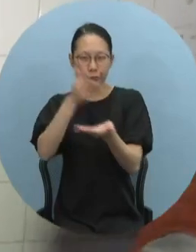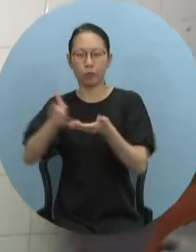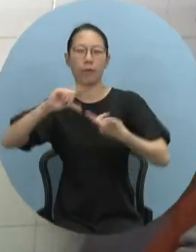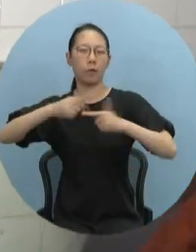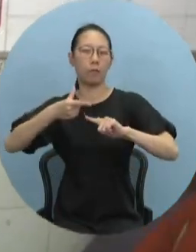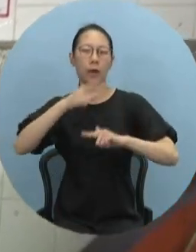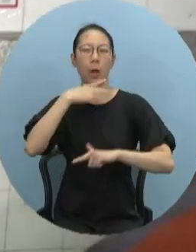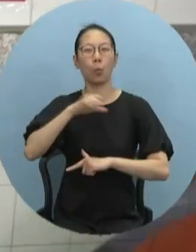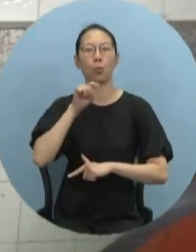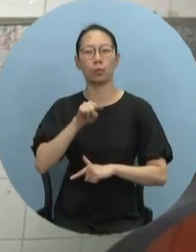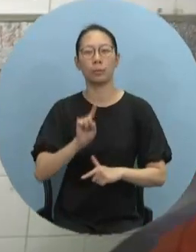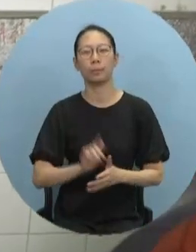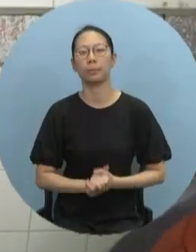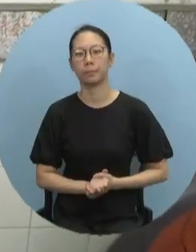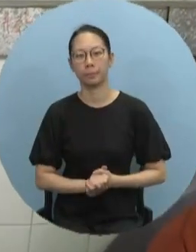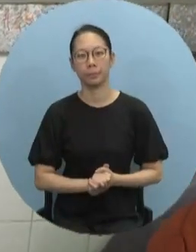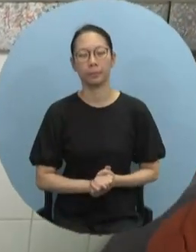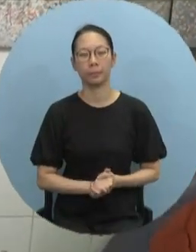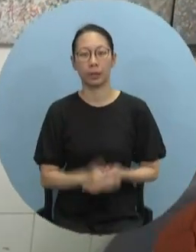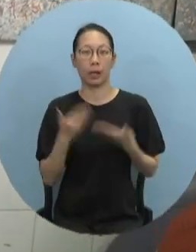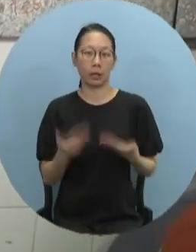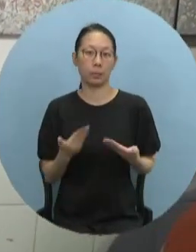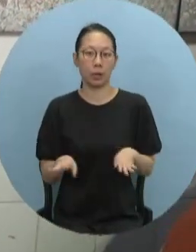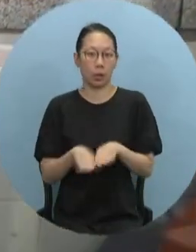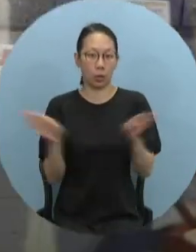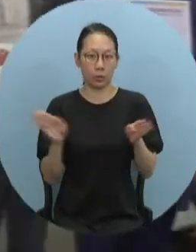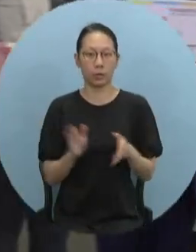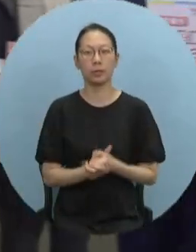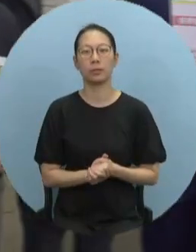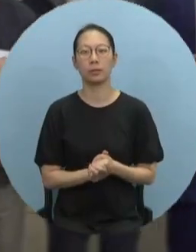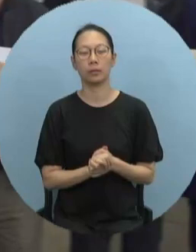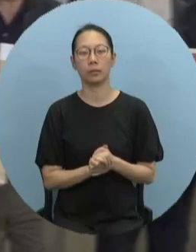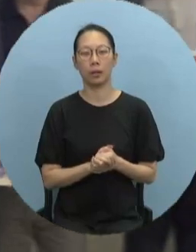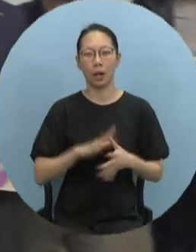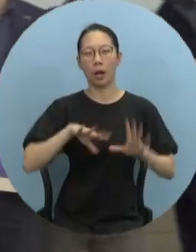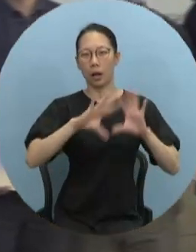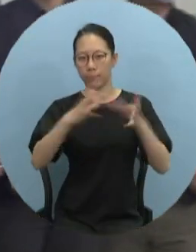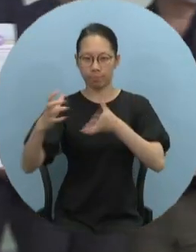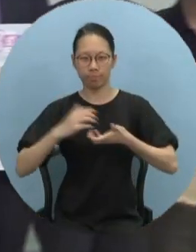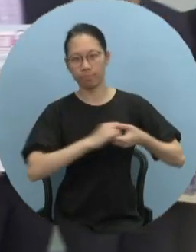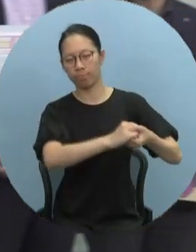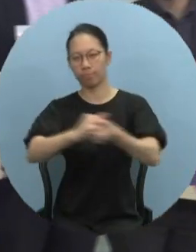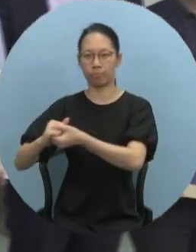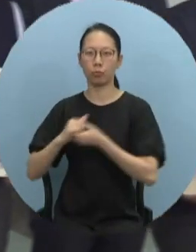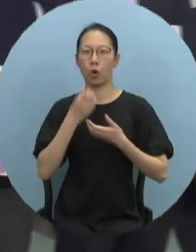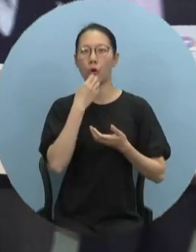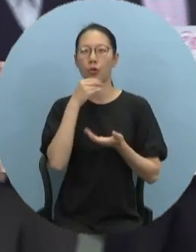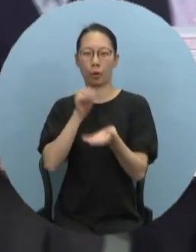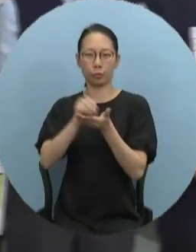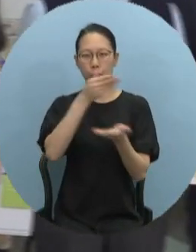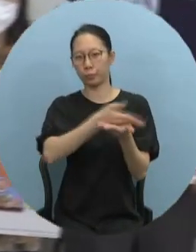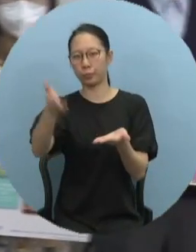係更加嘅有效。我哋喺今日開展一個各界攜手全港滅鼠嘅行